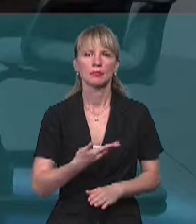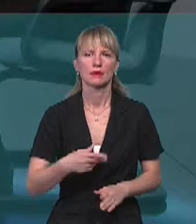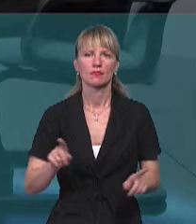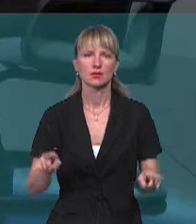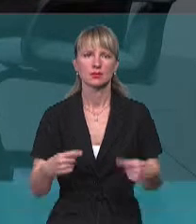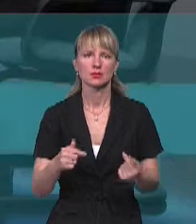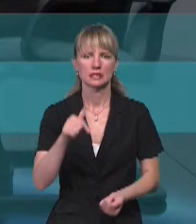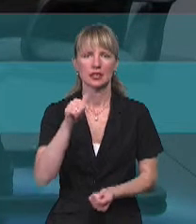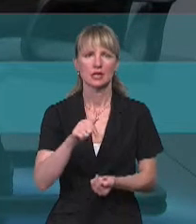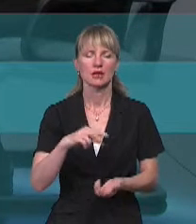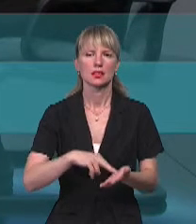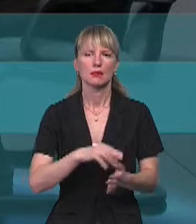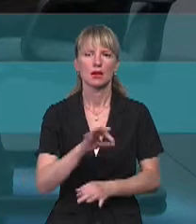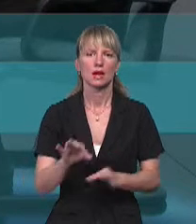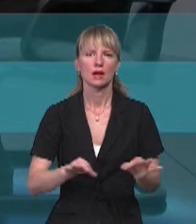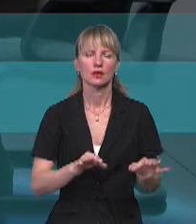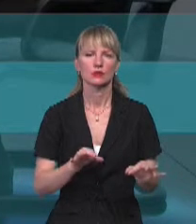відновимо, согласно проєкту,